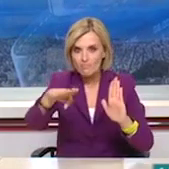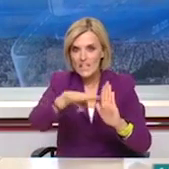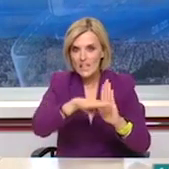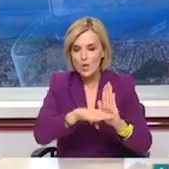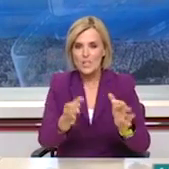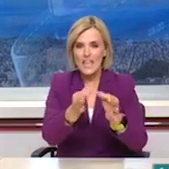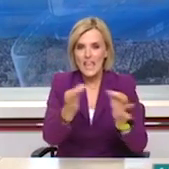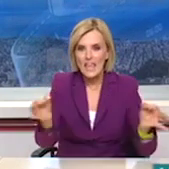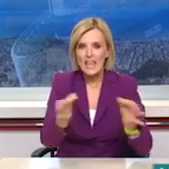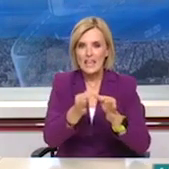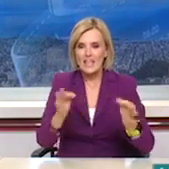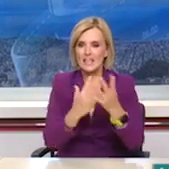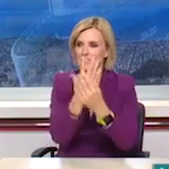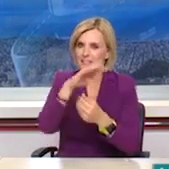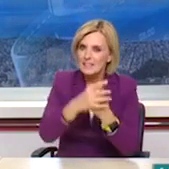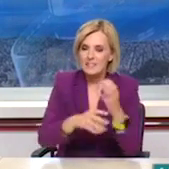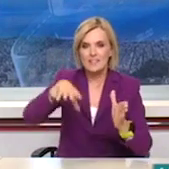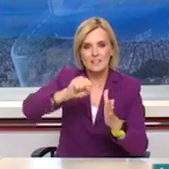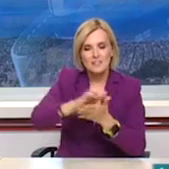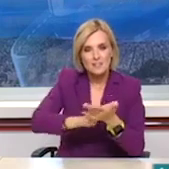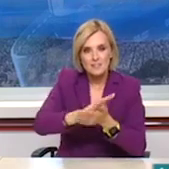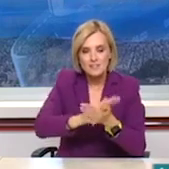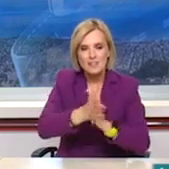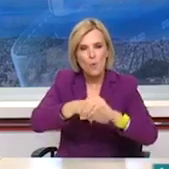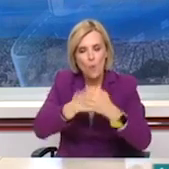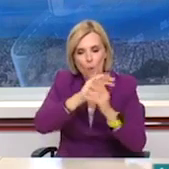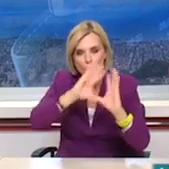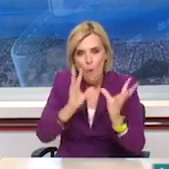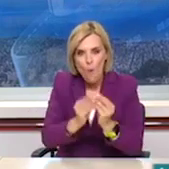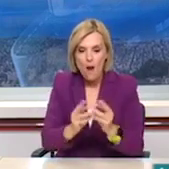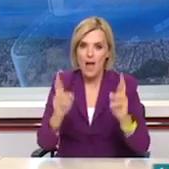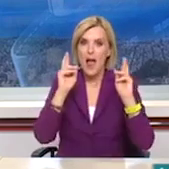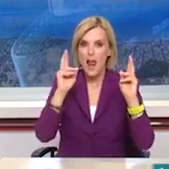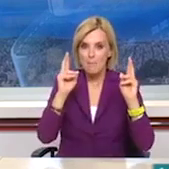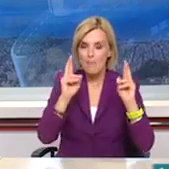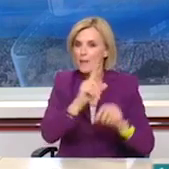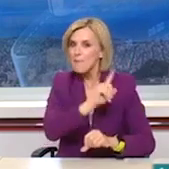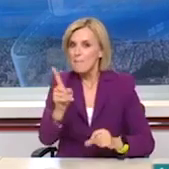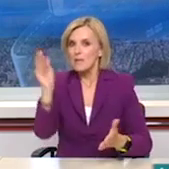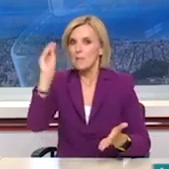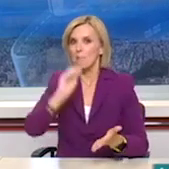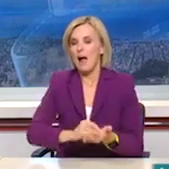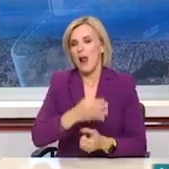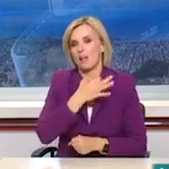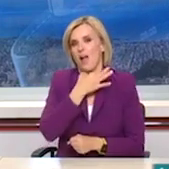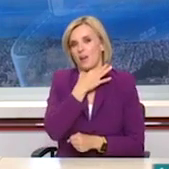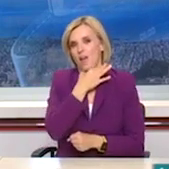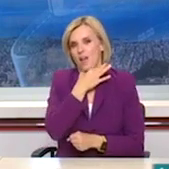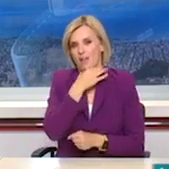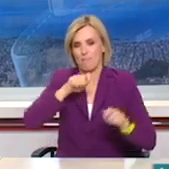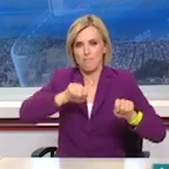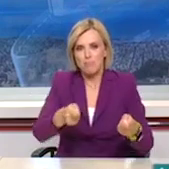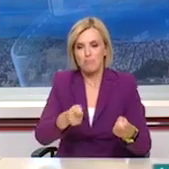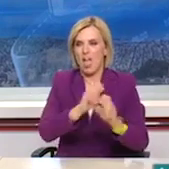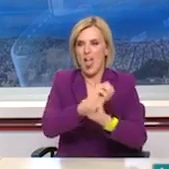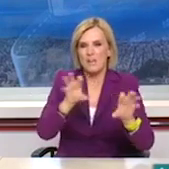μέτρα που λέμε τόσο καιρό. Και ας ευχηθούμε, τηρώντας αυτά τα μέτρα, να μην χρειαστεί να επανέλθουμε σε έκτακτες ή τακτικές τηλεοπτικές